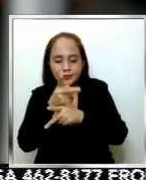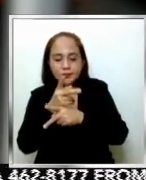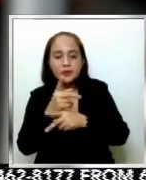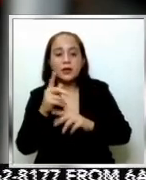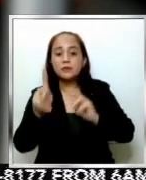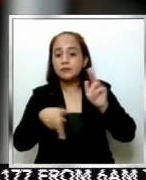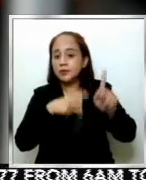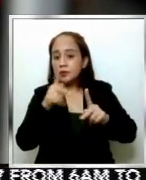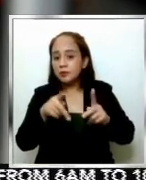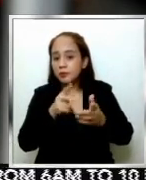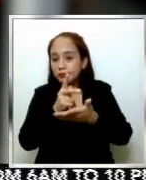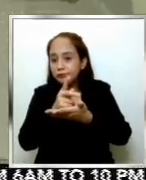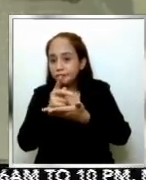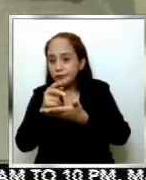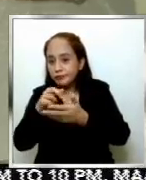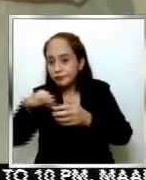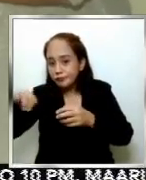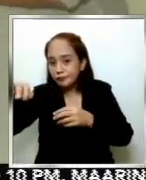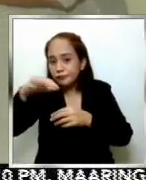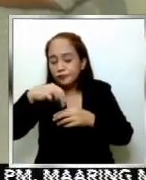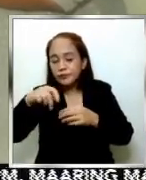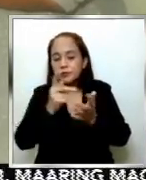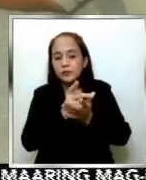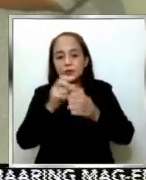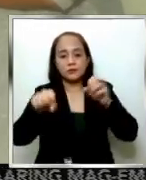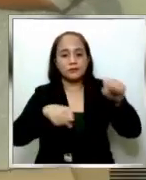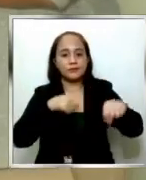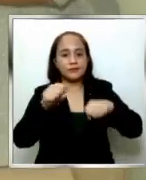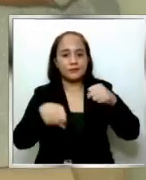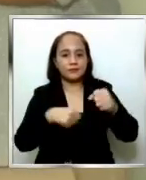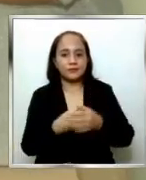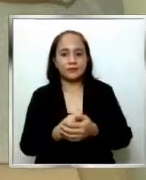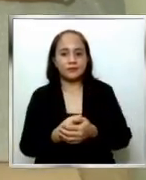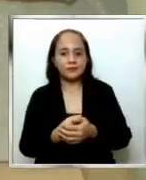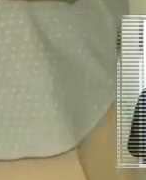sa parking ng mga bisikleta. Chino Gaston, nakatutok, 24 Oras.